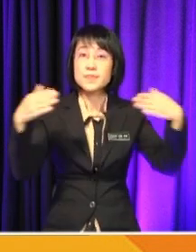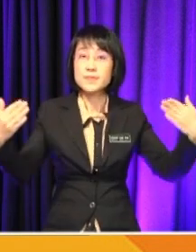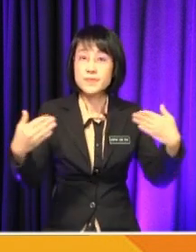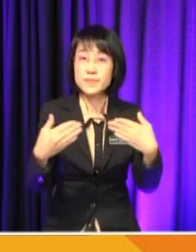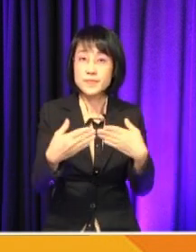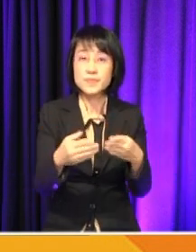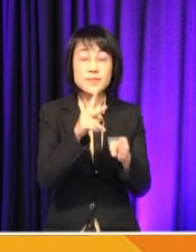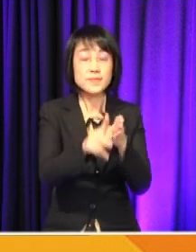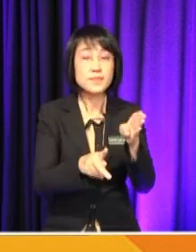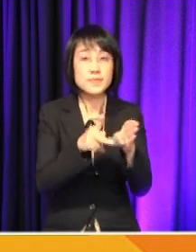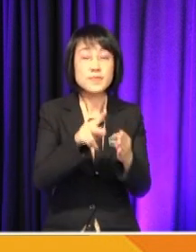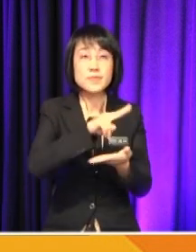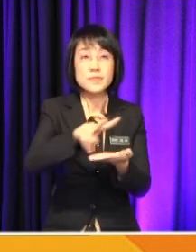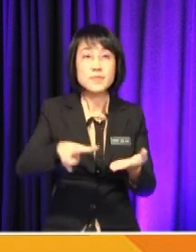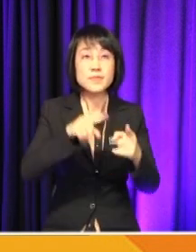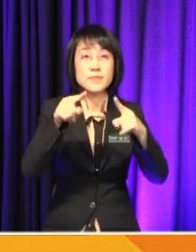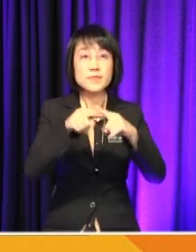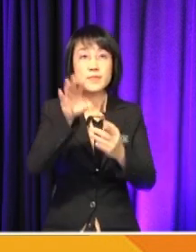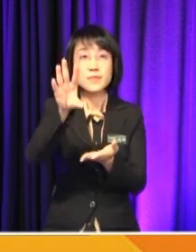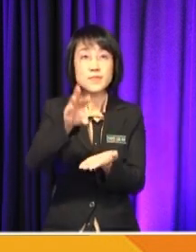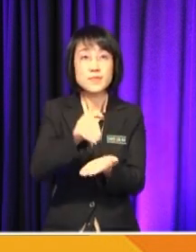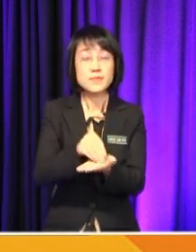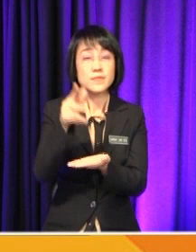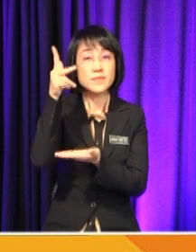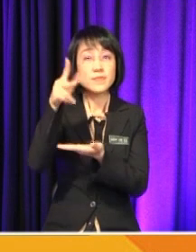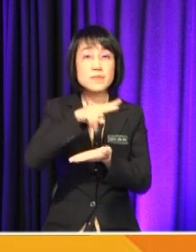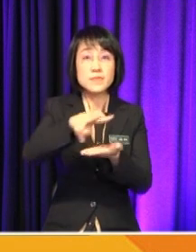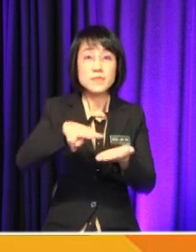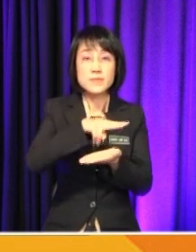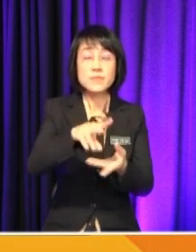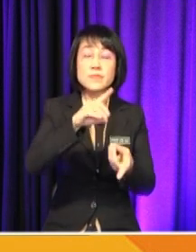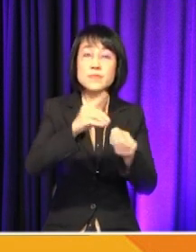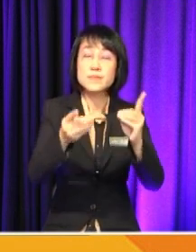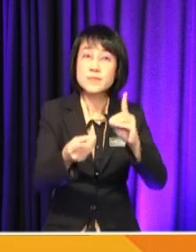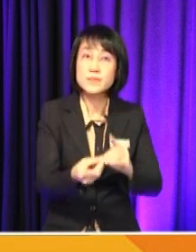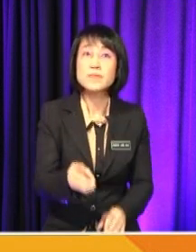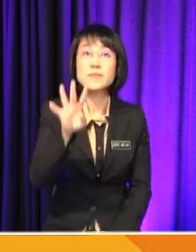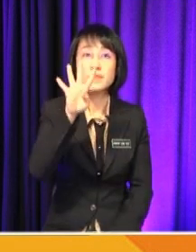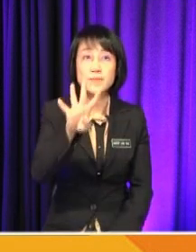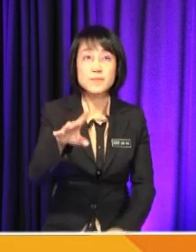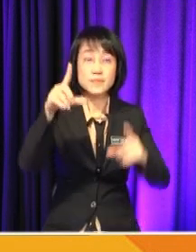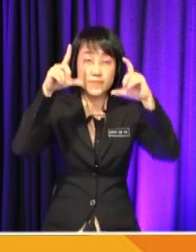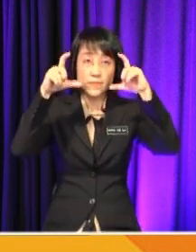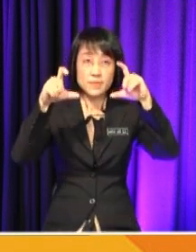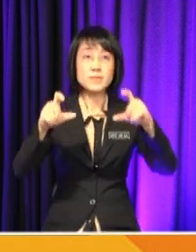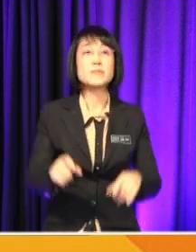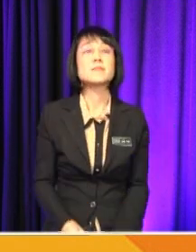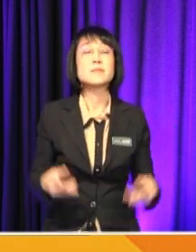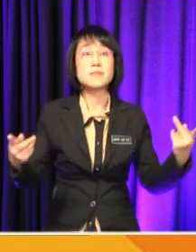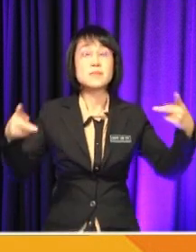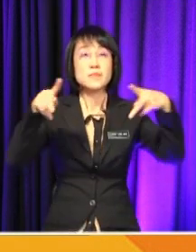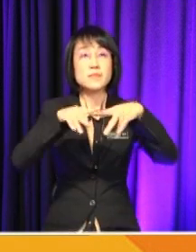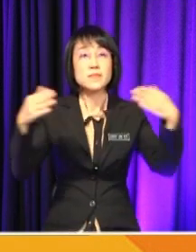ke perekam video digital jadi keempat-empat kamera tersebut perlu disambungkan